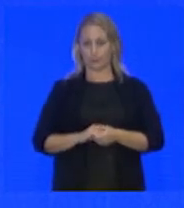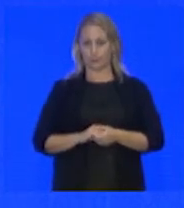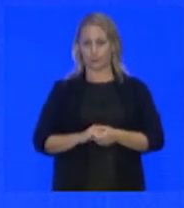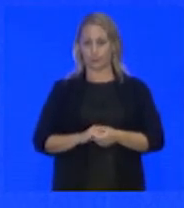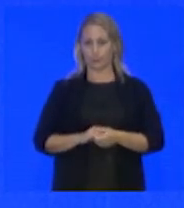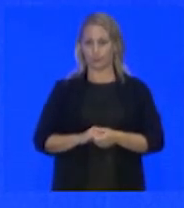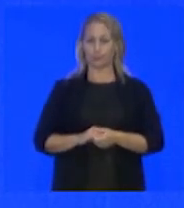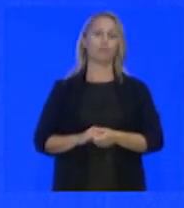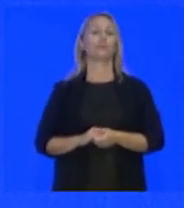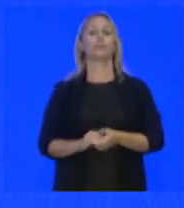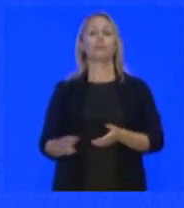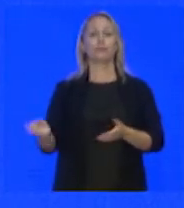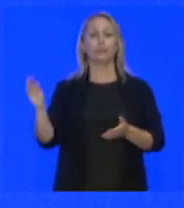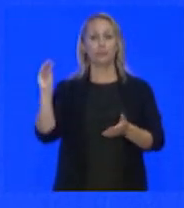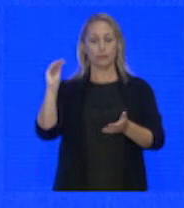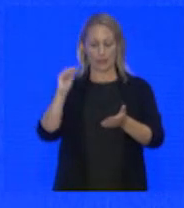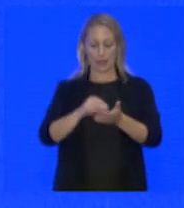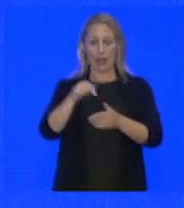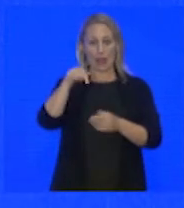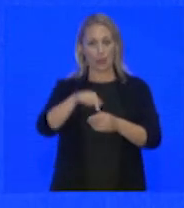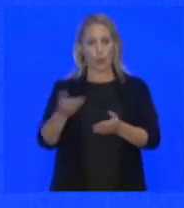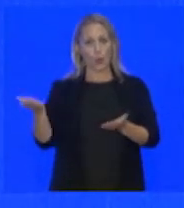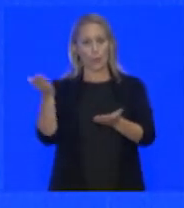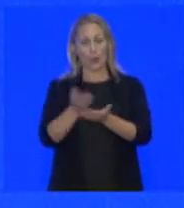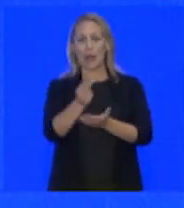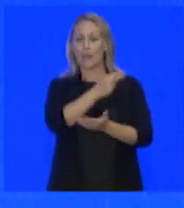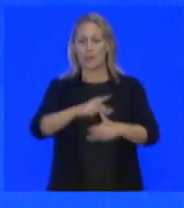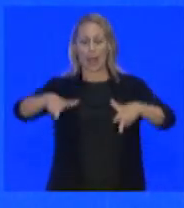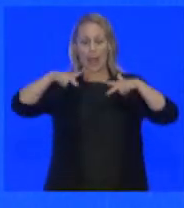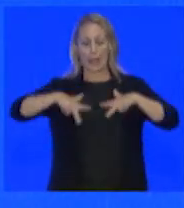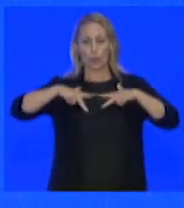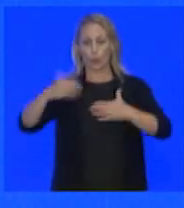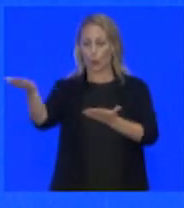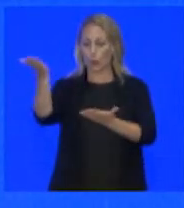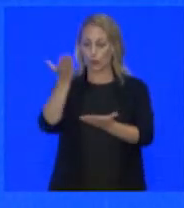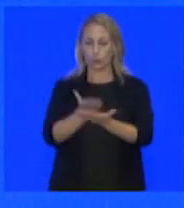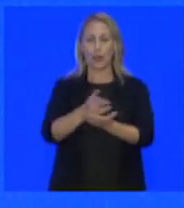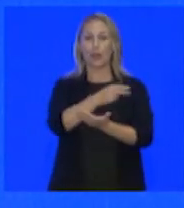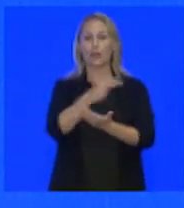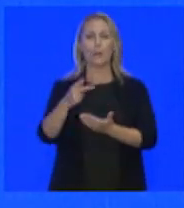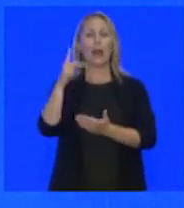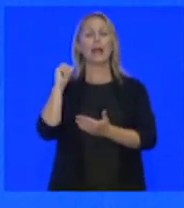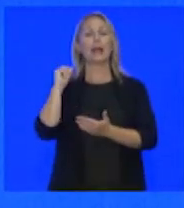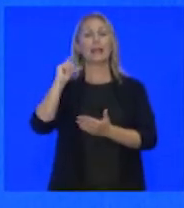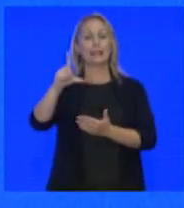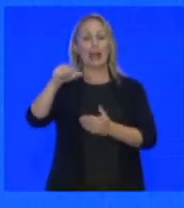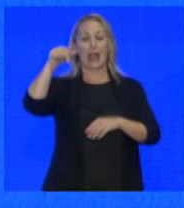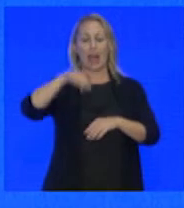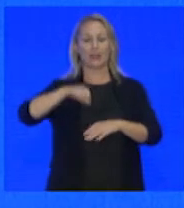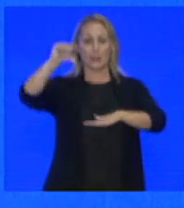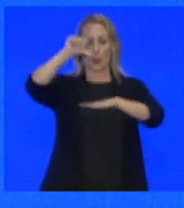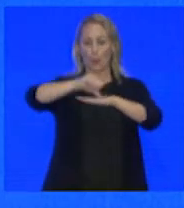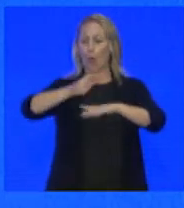Και θα αναθέσουμε, και αυτή είναι η εισήγηση του αρμόδιου Υπουργού, στα ΚΤΕΛ, περιαστικές και